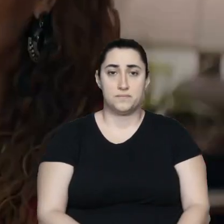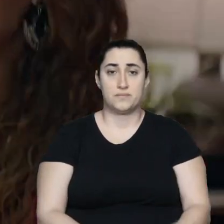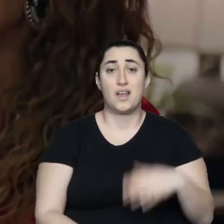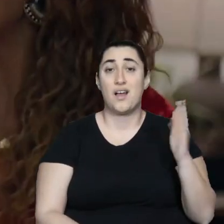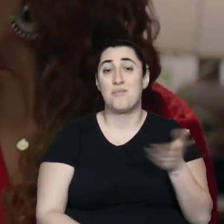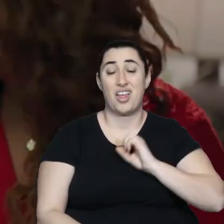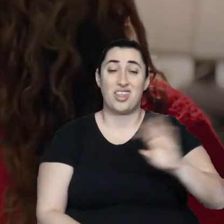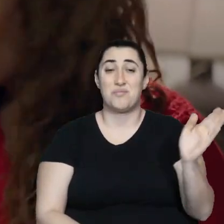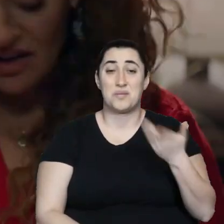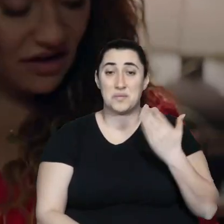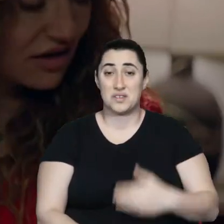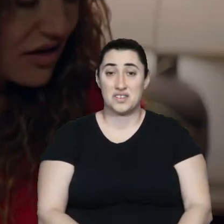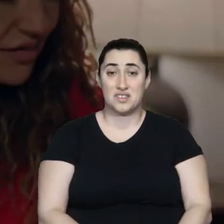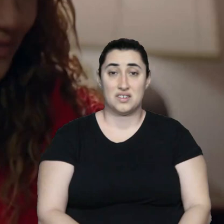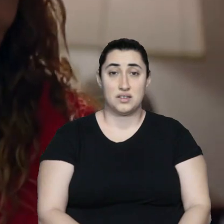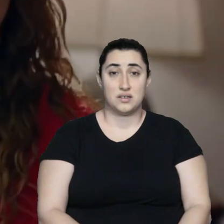Aman at gitsin Alev.